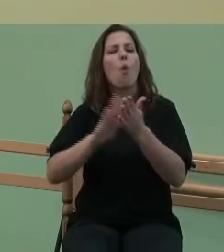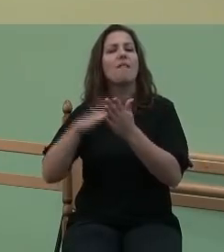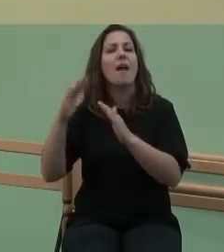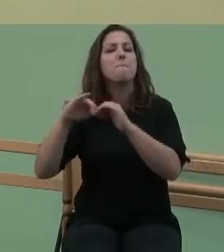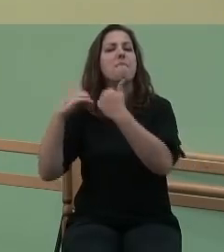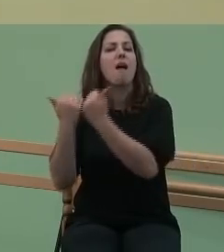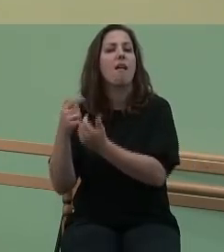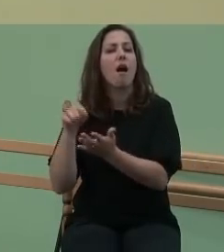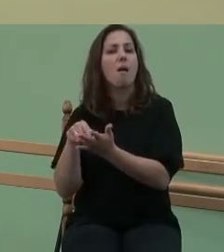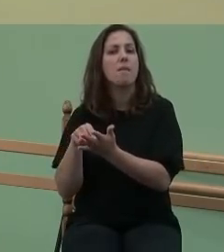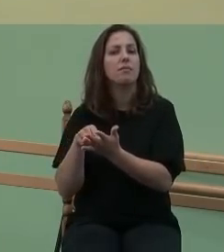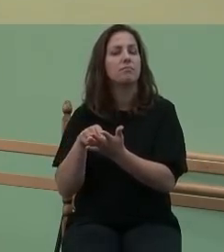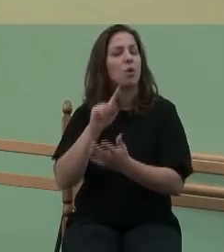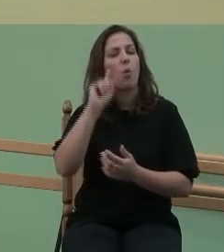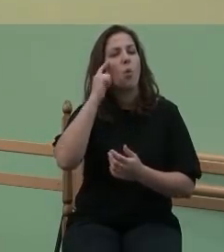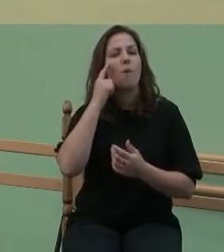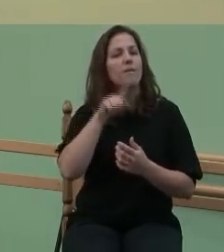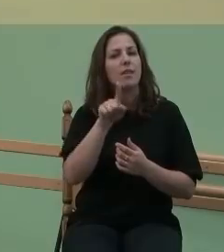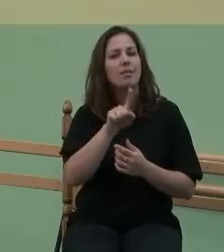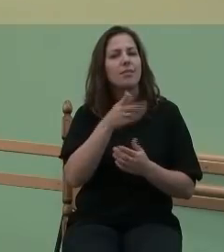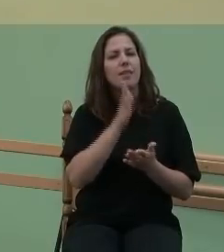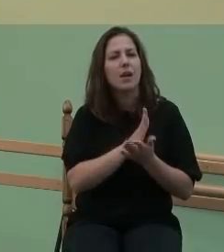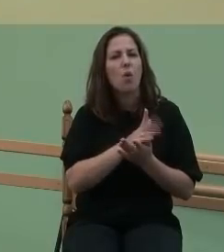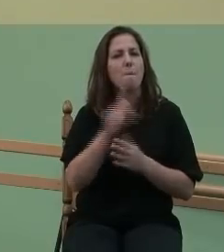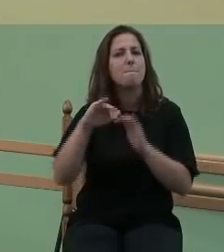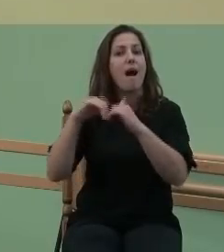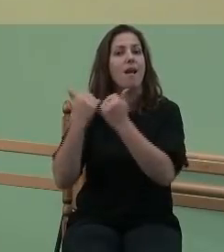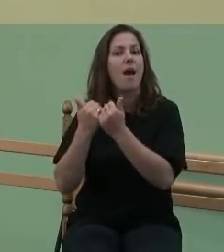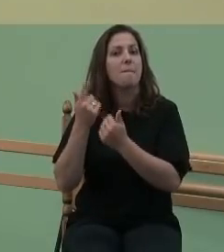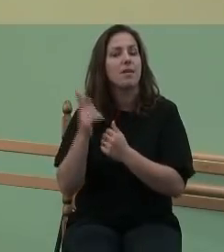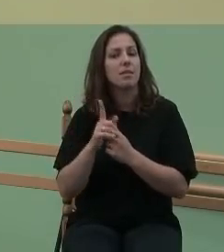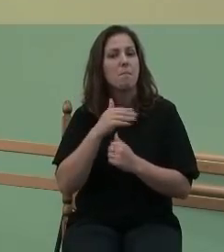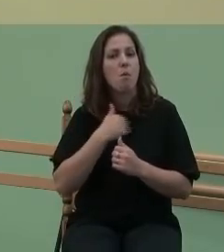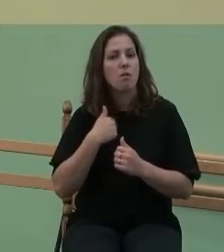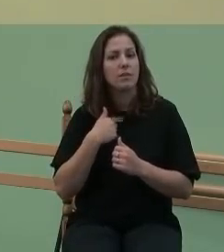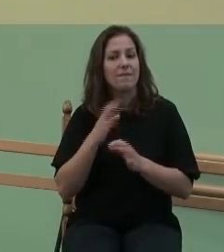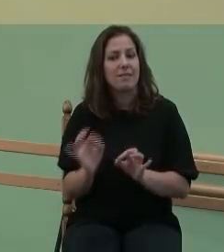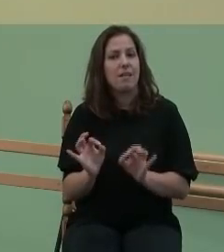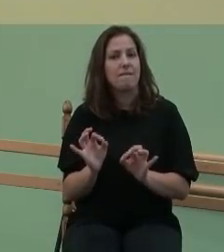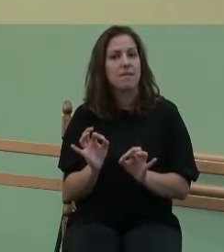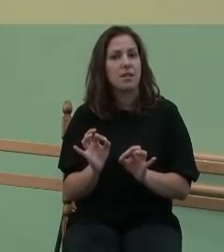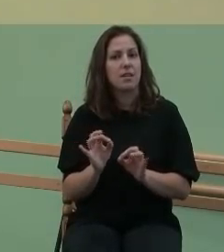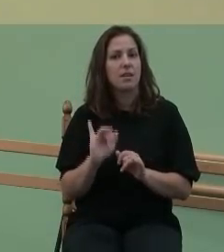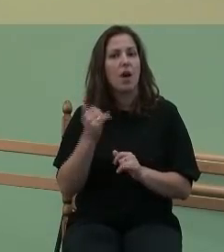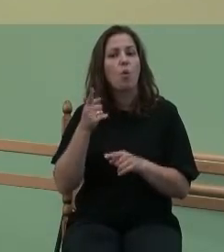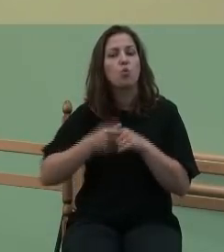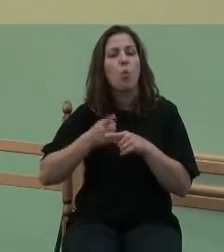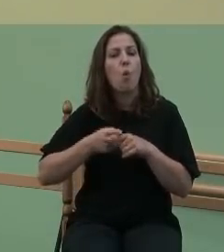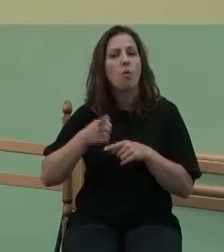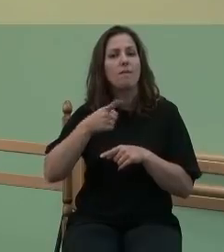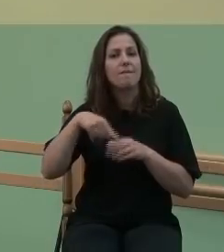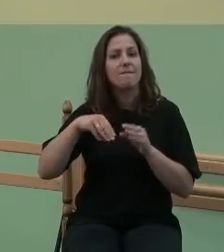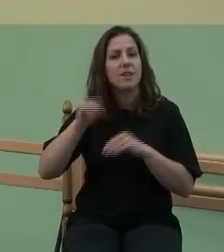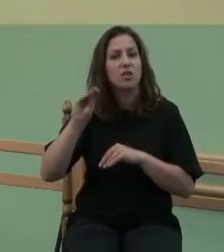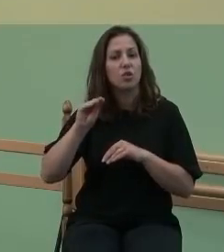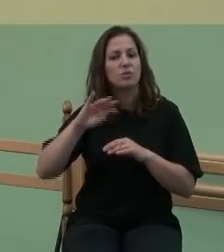parlament, przede wszystkim nie tylko parlament polski w tej chwili, jako członkowie